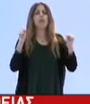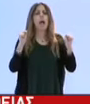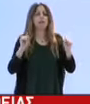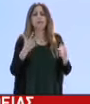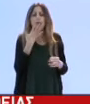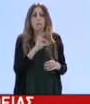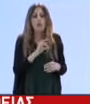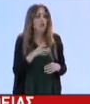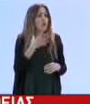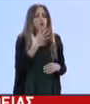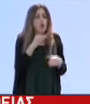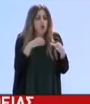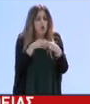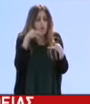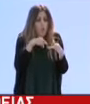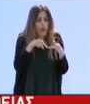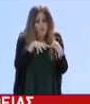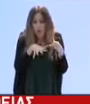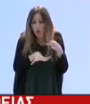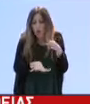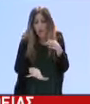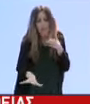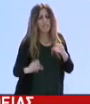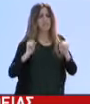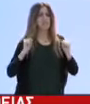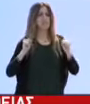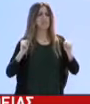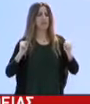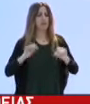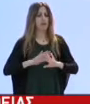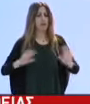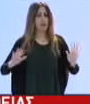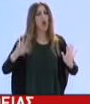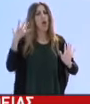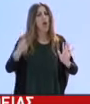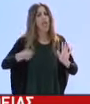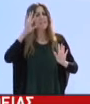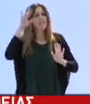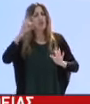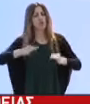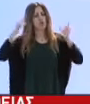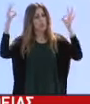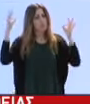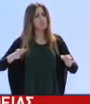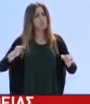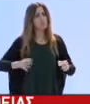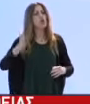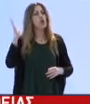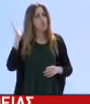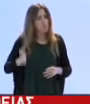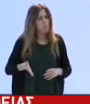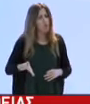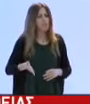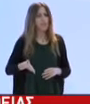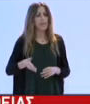ρίζες, γιατί υπηρετεί αξίες, γιατί μπορεί και εκφράζει τα όνειρα και τις ελπίδες του μέσου Έλληνα. Η